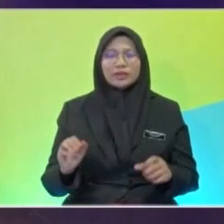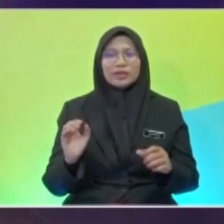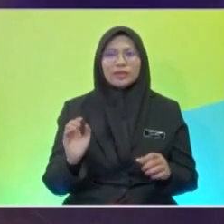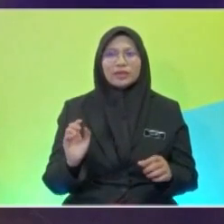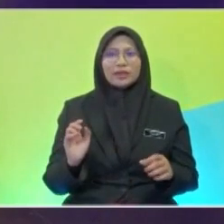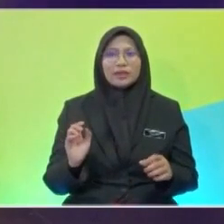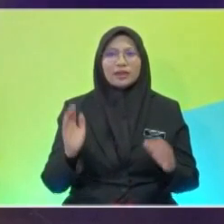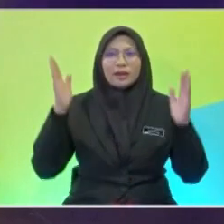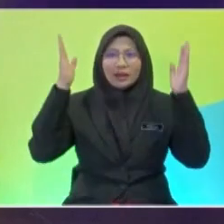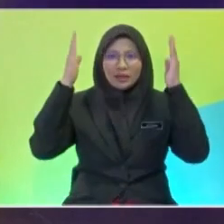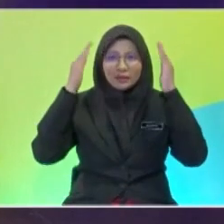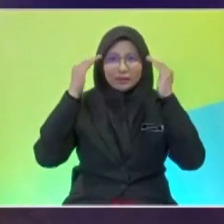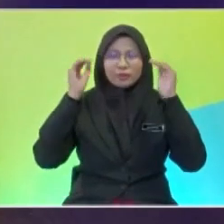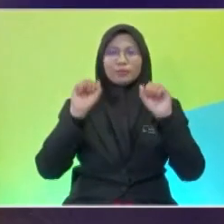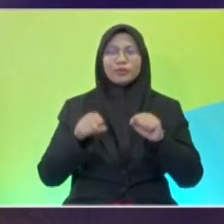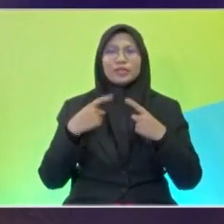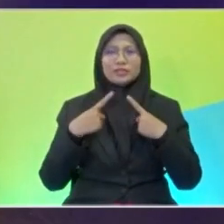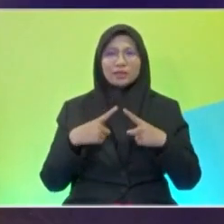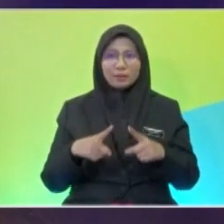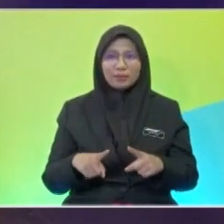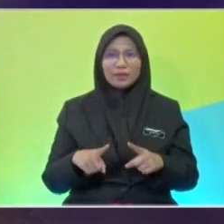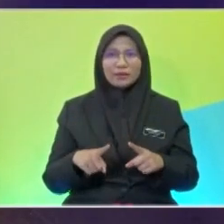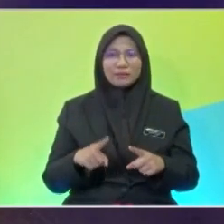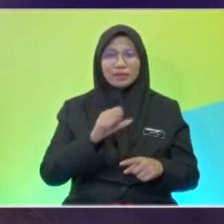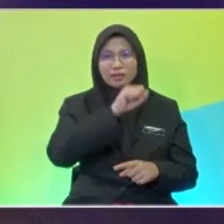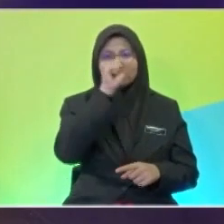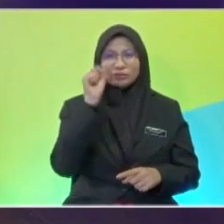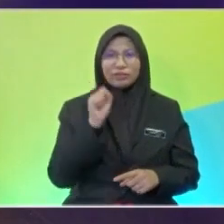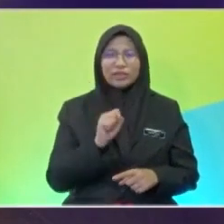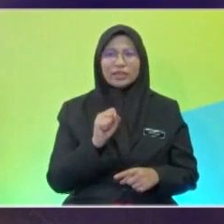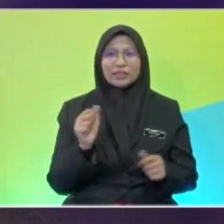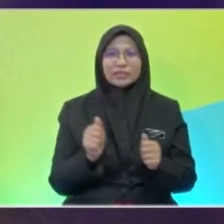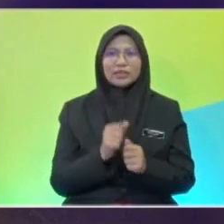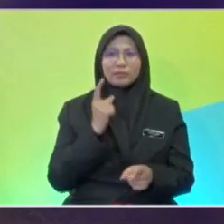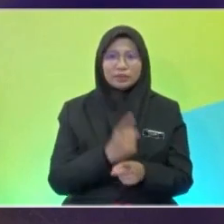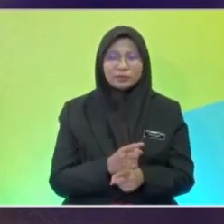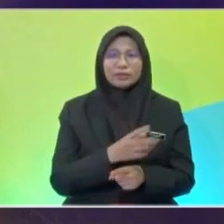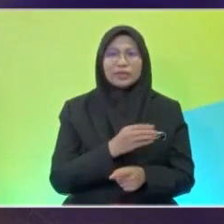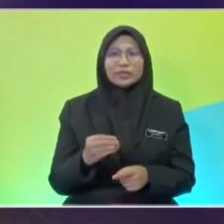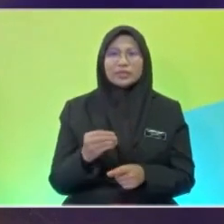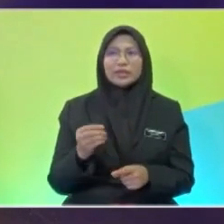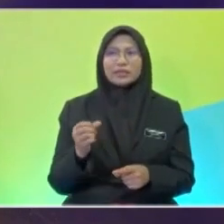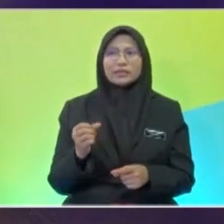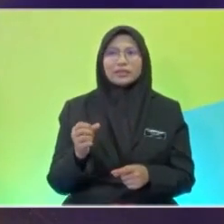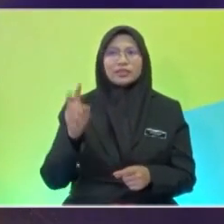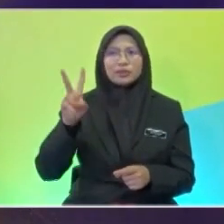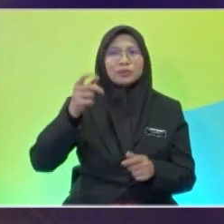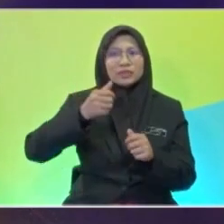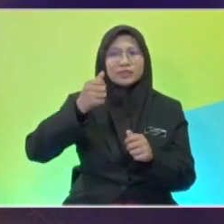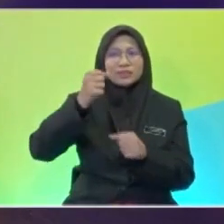pelajarannya eee dan calon akan dapat membuktikan ya segala usia 2 tahun akan dapat